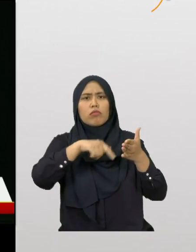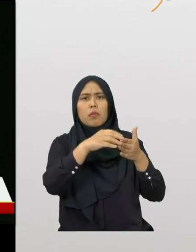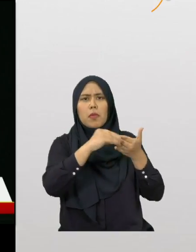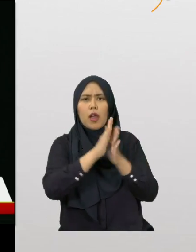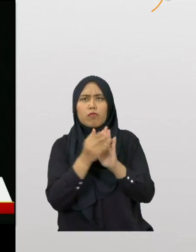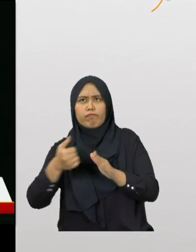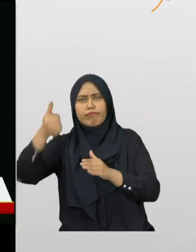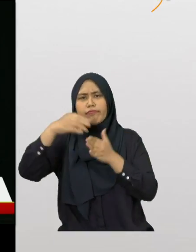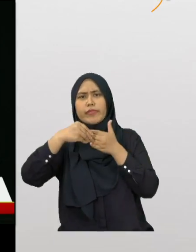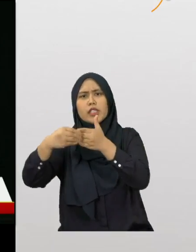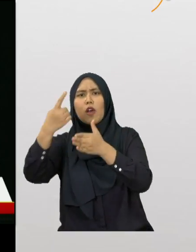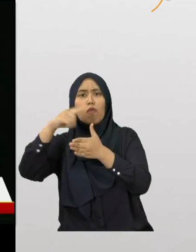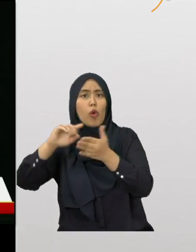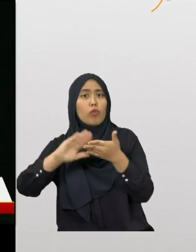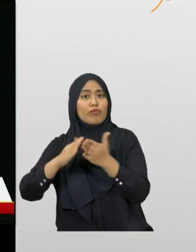pemimpin kepada masyarakat.